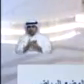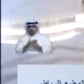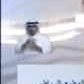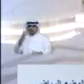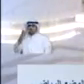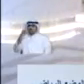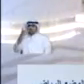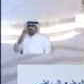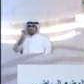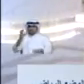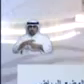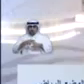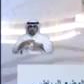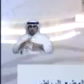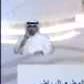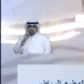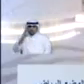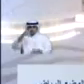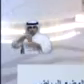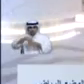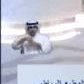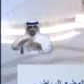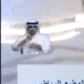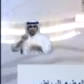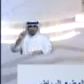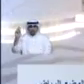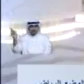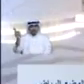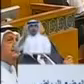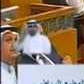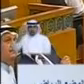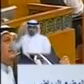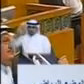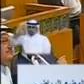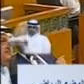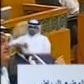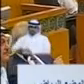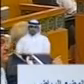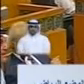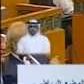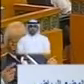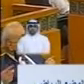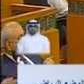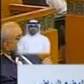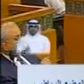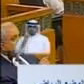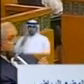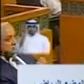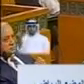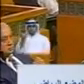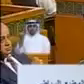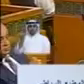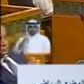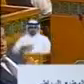اللي هو يتامل انه يرى يعني منتخباته في المحافل الدوليه، ومع الاسف ما قاعد يتحقق ذلك. تخصيص ساعتين لمناقشه قضيه